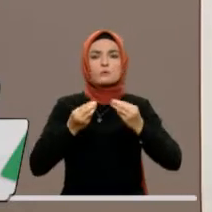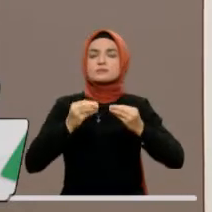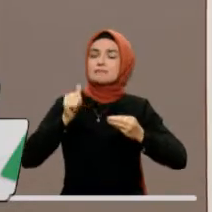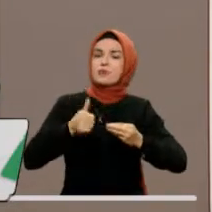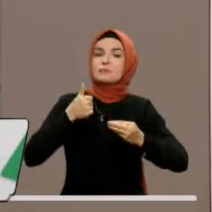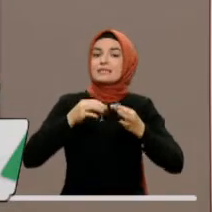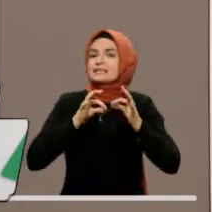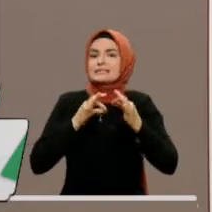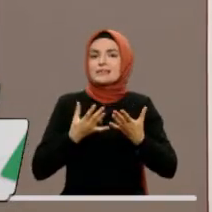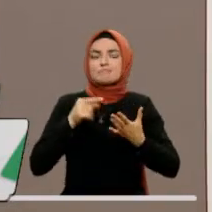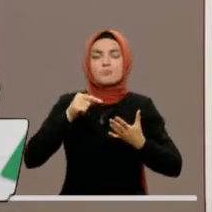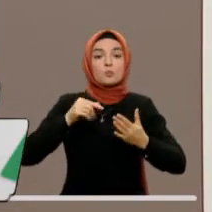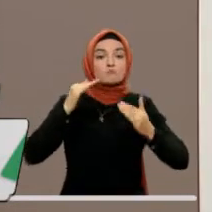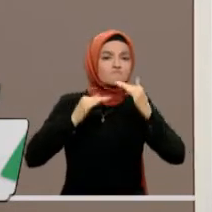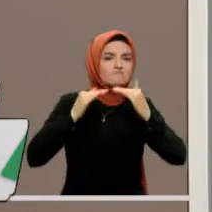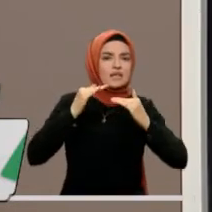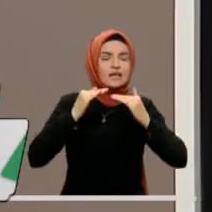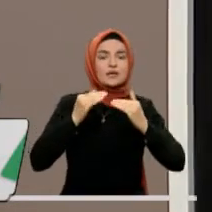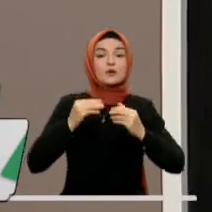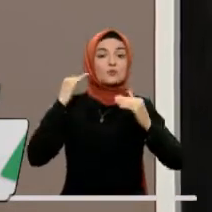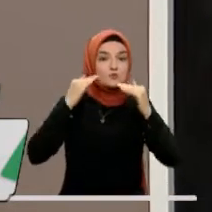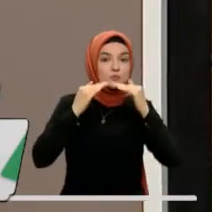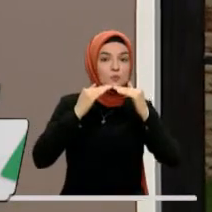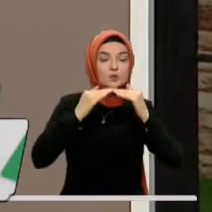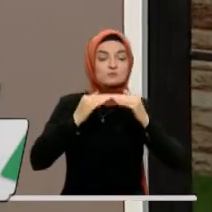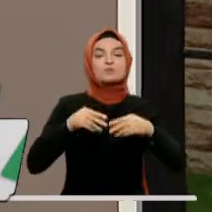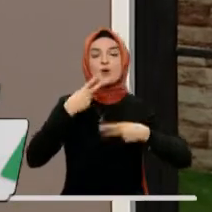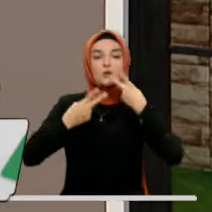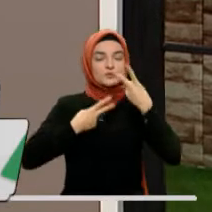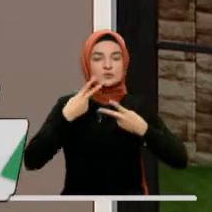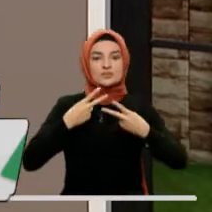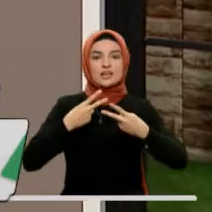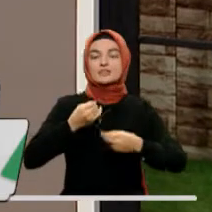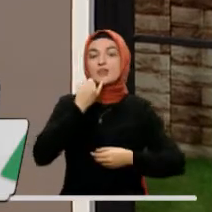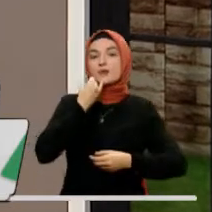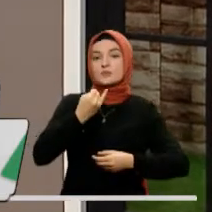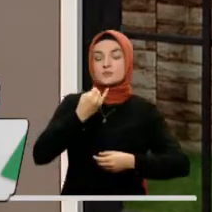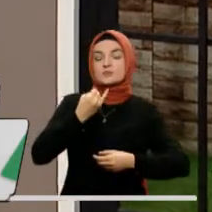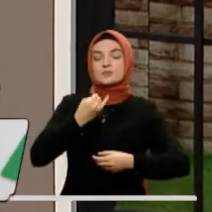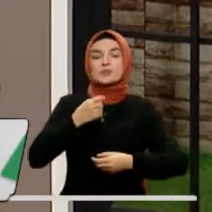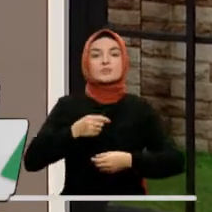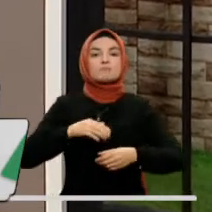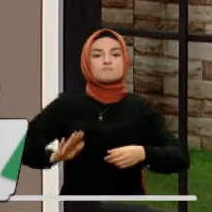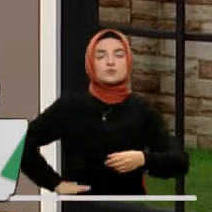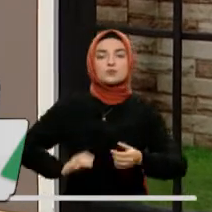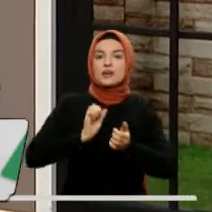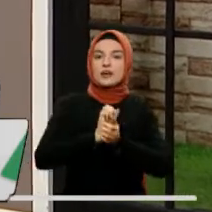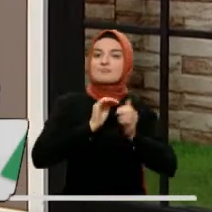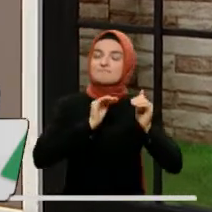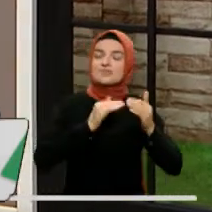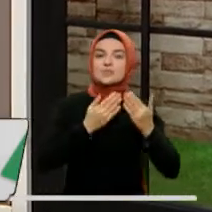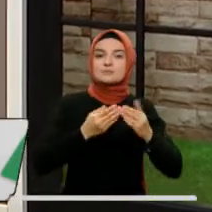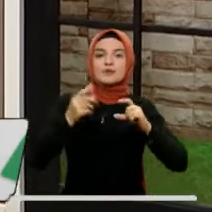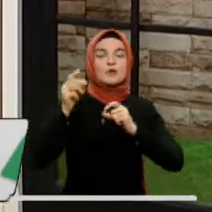aslında bahsettiğimiz bu denge ve uyum? Tüm detaylarıyla ele alacağız efendim. Konuğumuz çocuk ve aile danışmanı Özgül Piyade hanımefendi